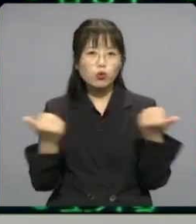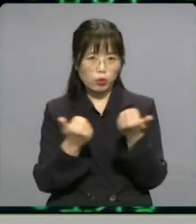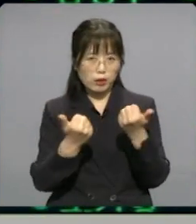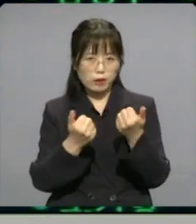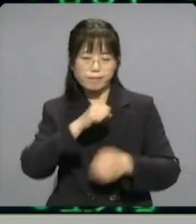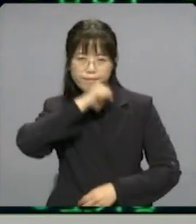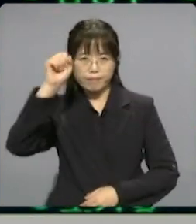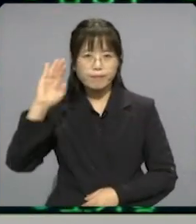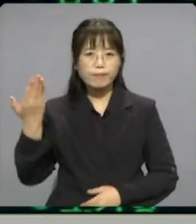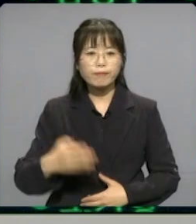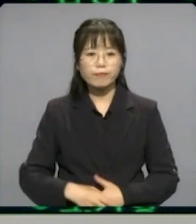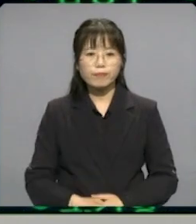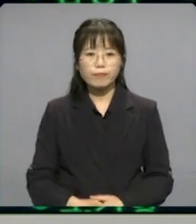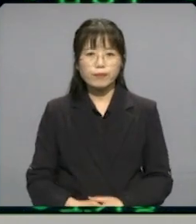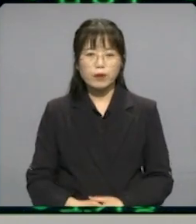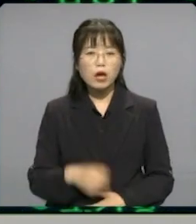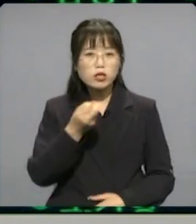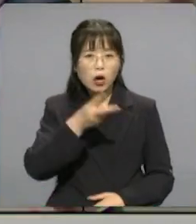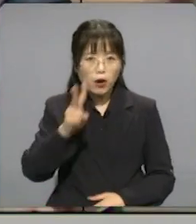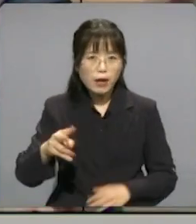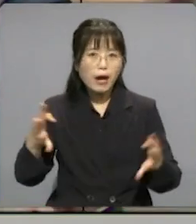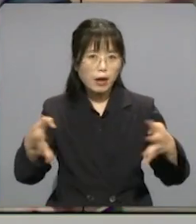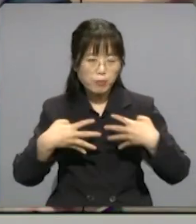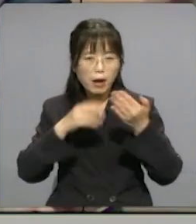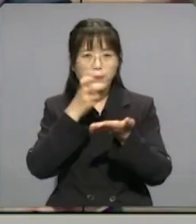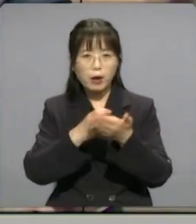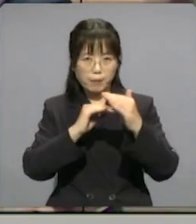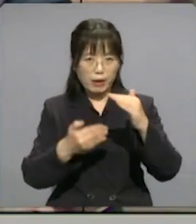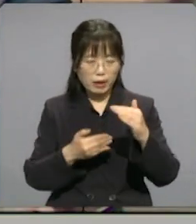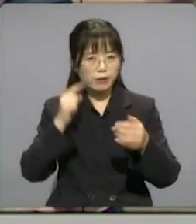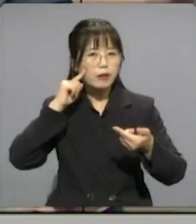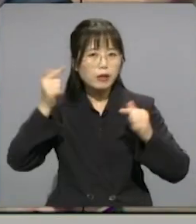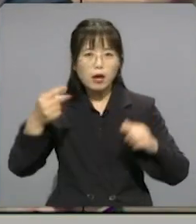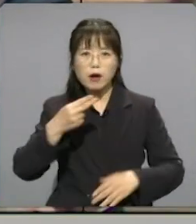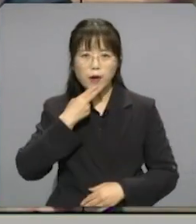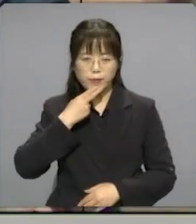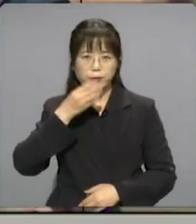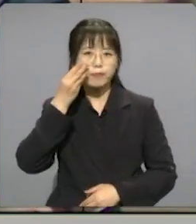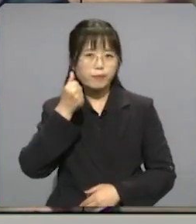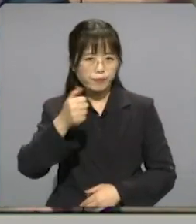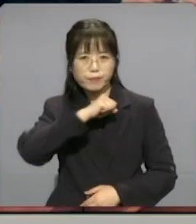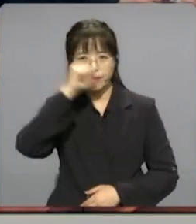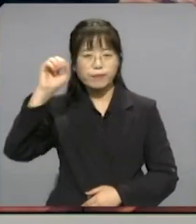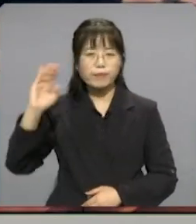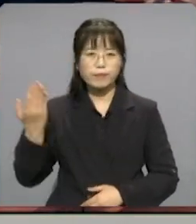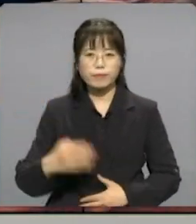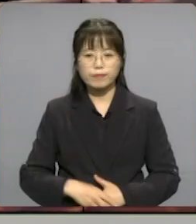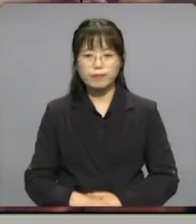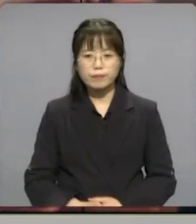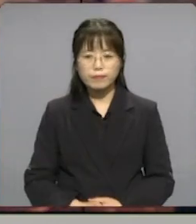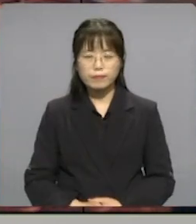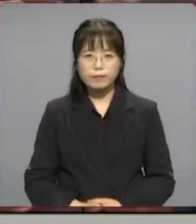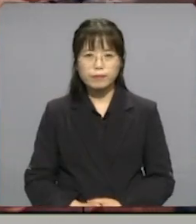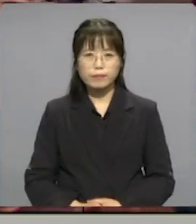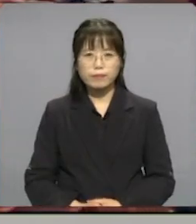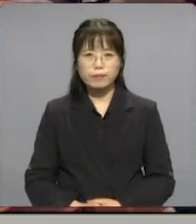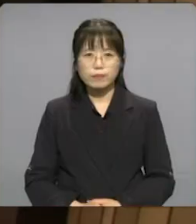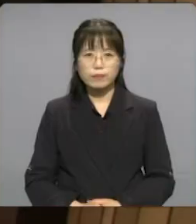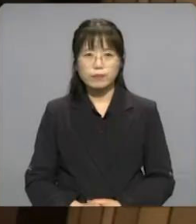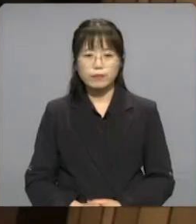본회의에서 의결됐습니다. 여야가 합의한 법안들이라 이견 없이 무난히 통과됐습니다. 황다인 기자입니다.